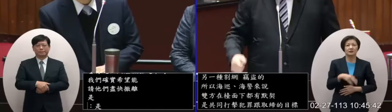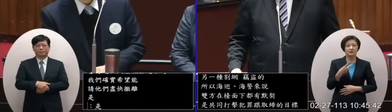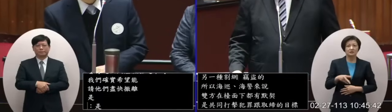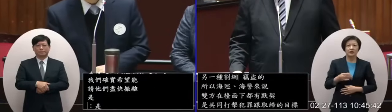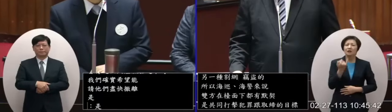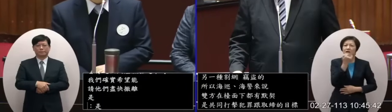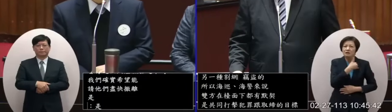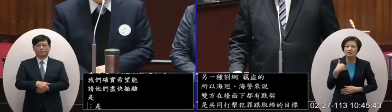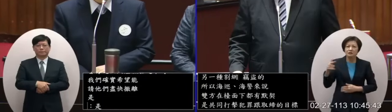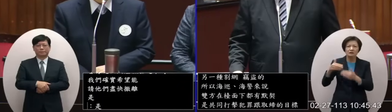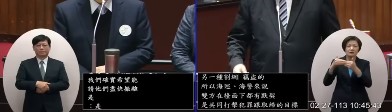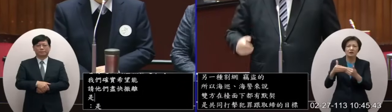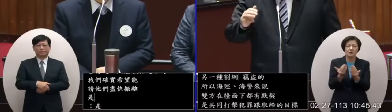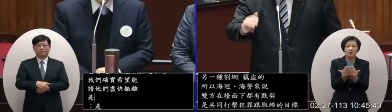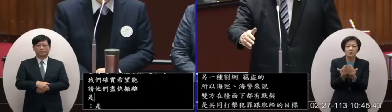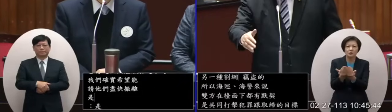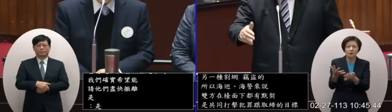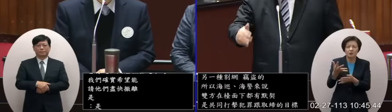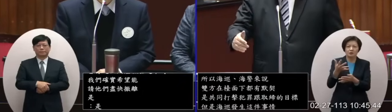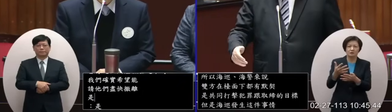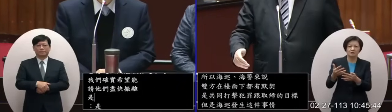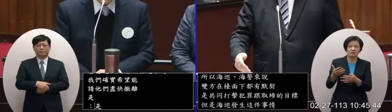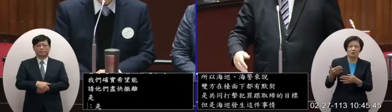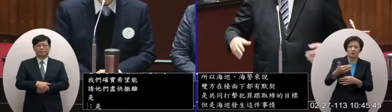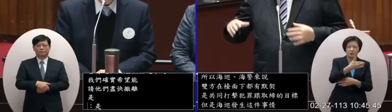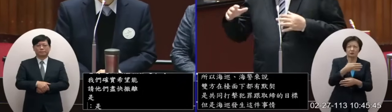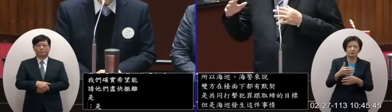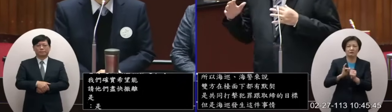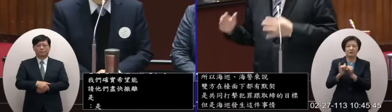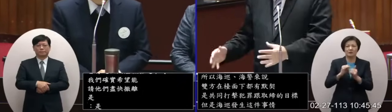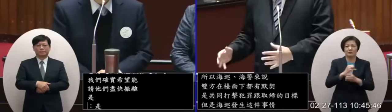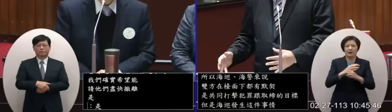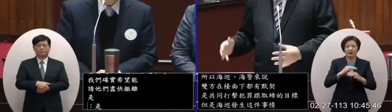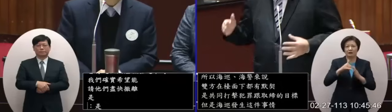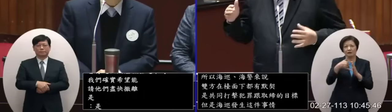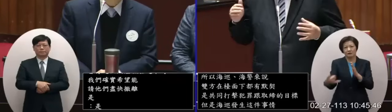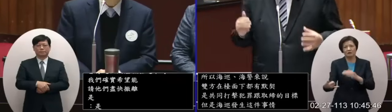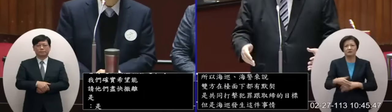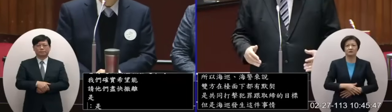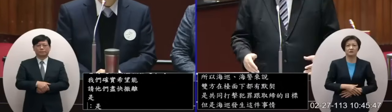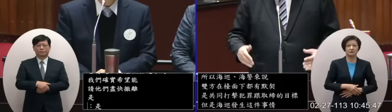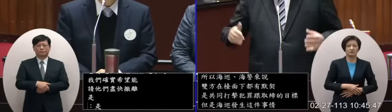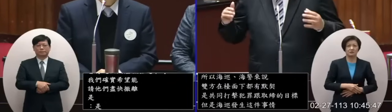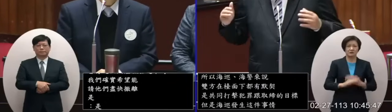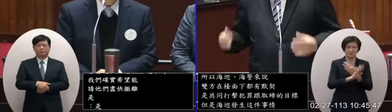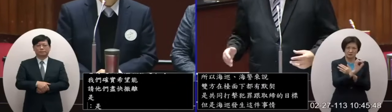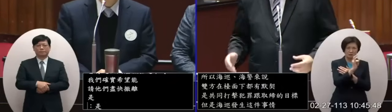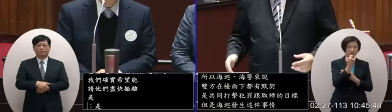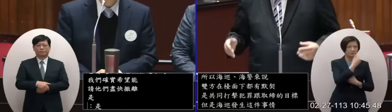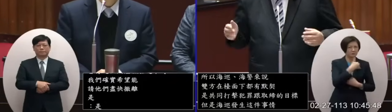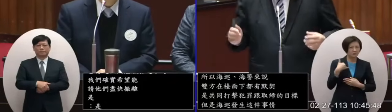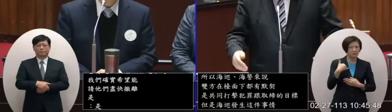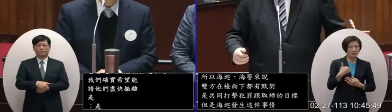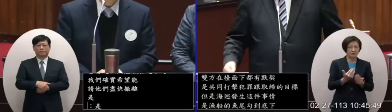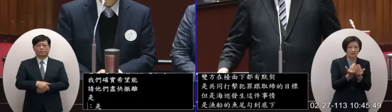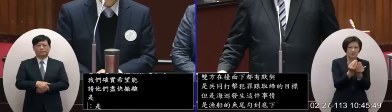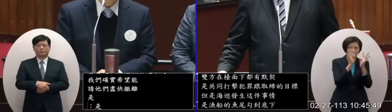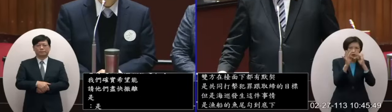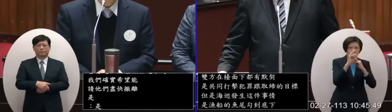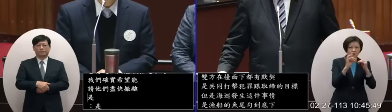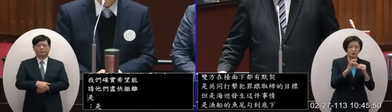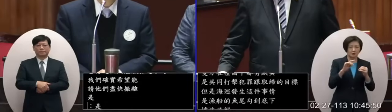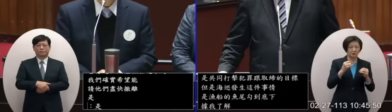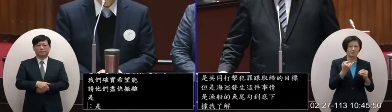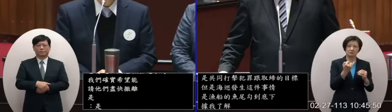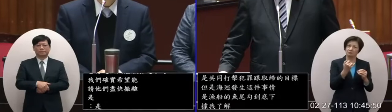人掉到海里去死亡哦，也有可能是。我们海巡在执法过程中，我们的人掉到海里面去